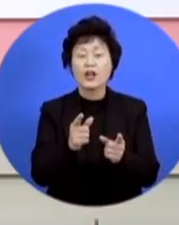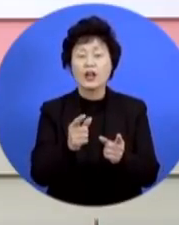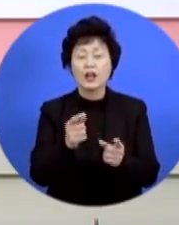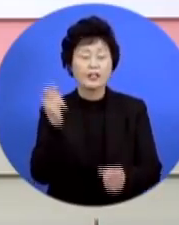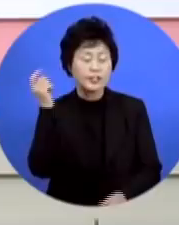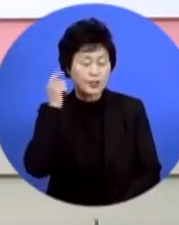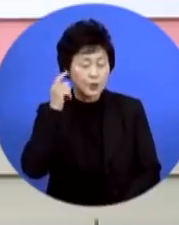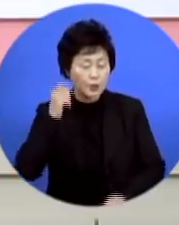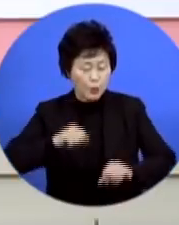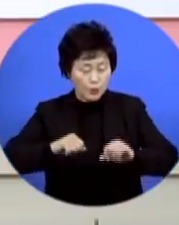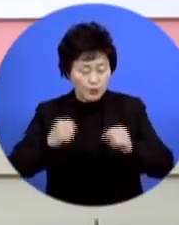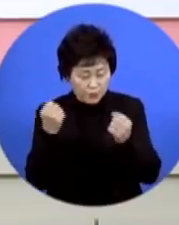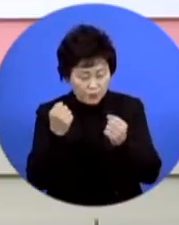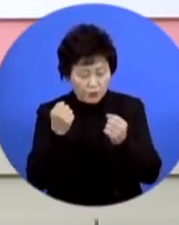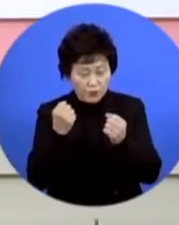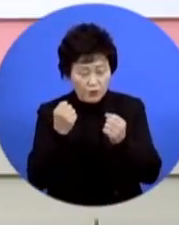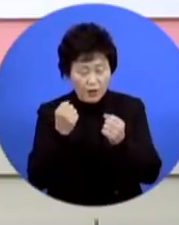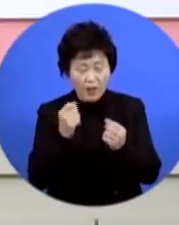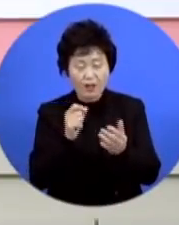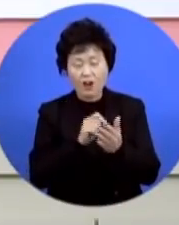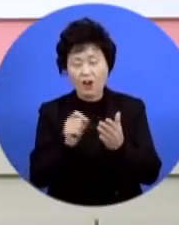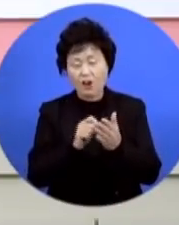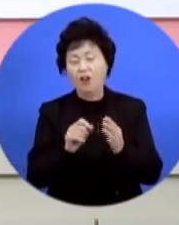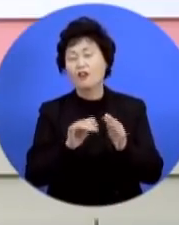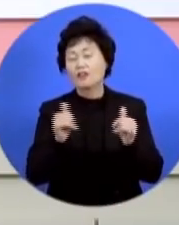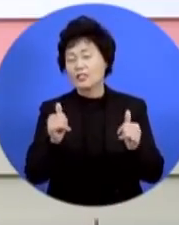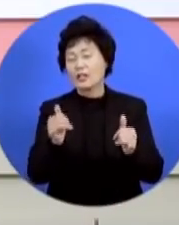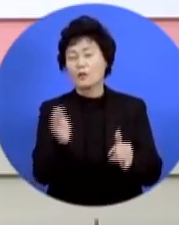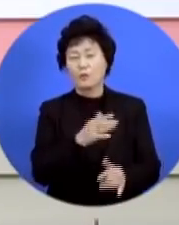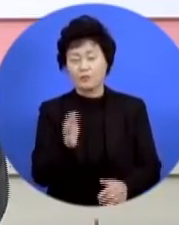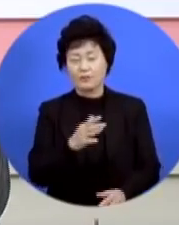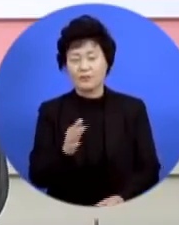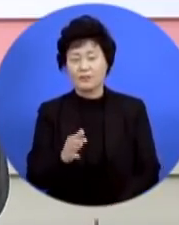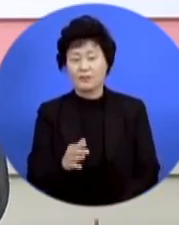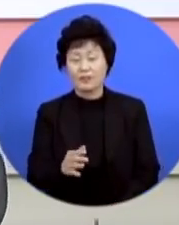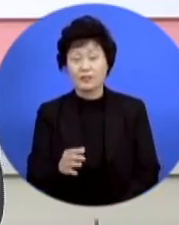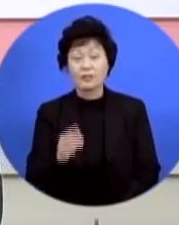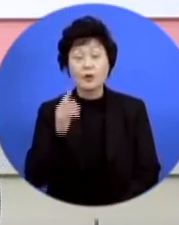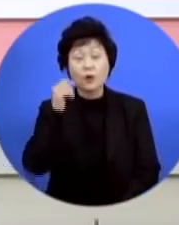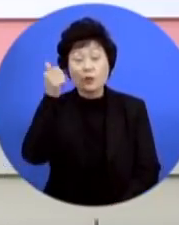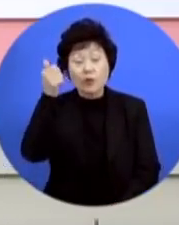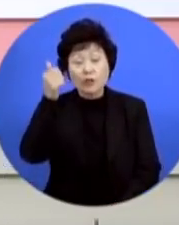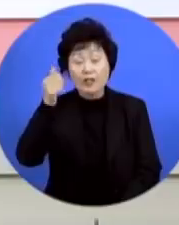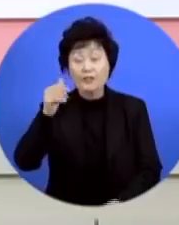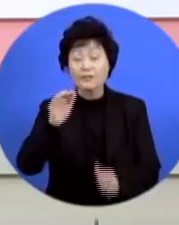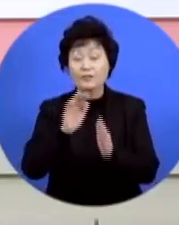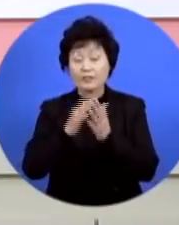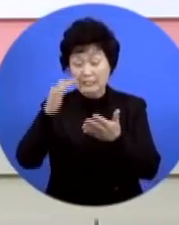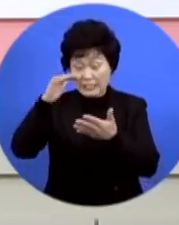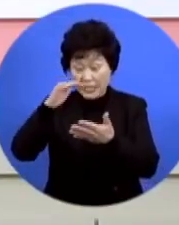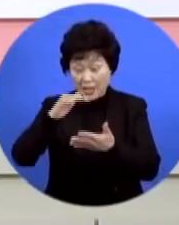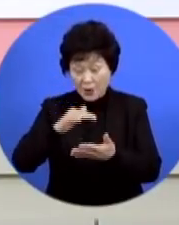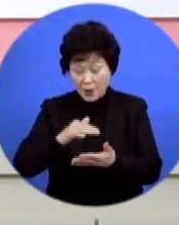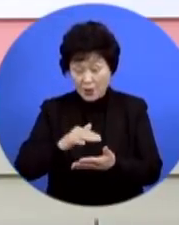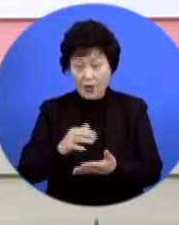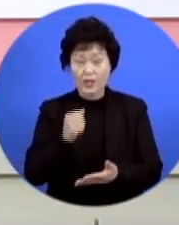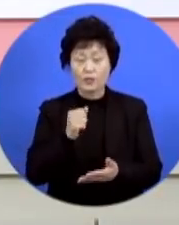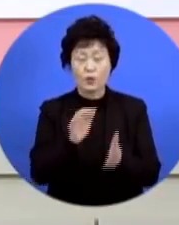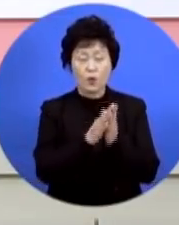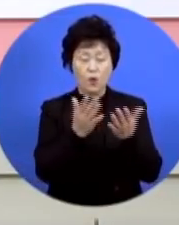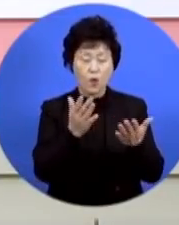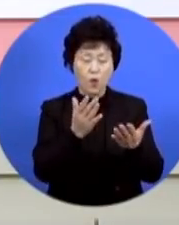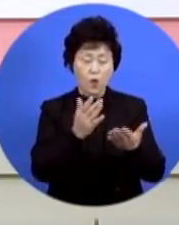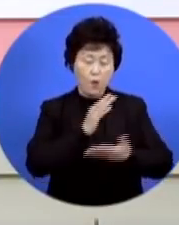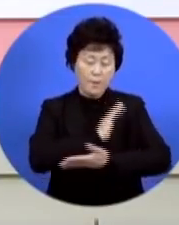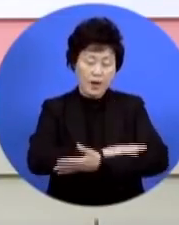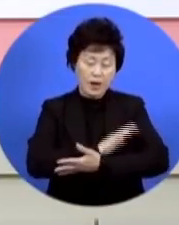없었다. 그런데 그래서 그 책 내용을 가지고 이제 그걸 가지고 제가 강태로 이제 책을 썼는데 이게 써보니까 350페이지가